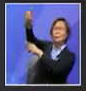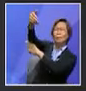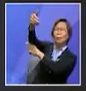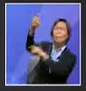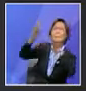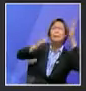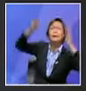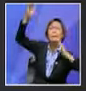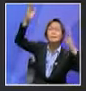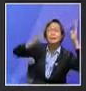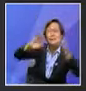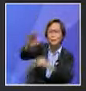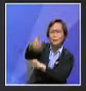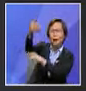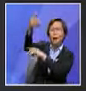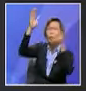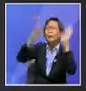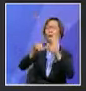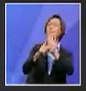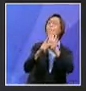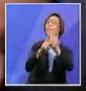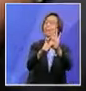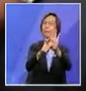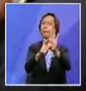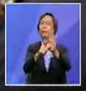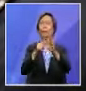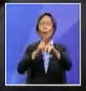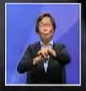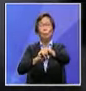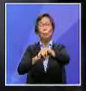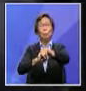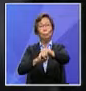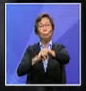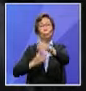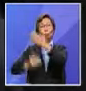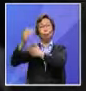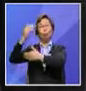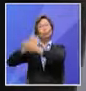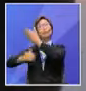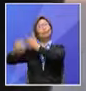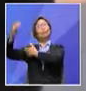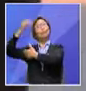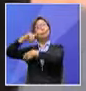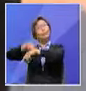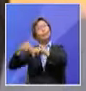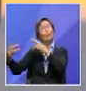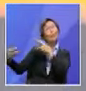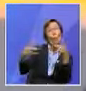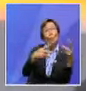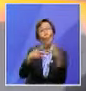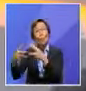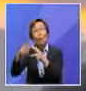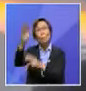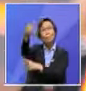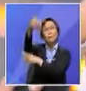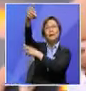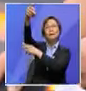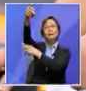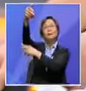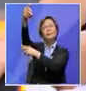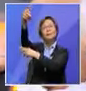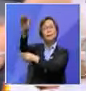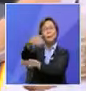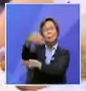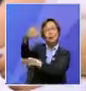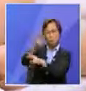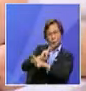kita yang menjadi lambang. Kalau zaman dahulu ketika perang, bendera itulah